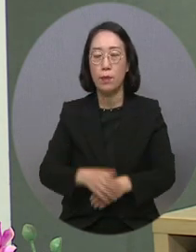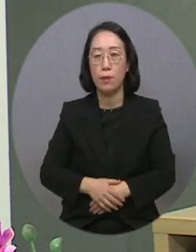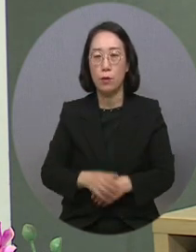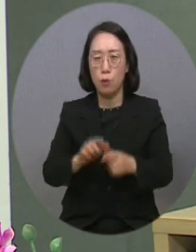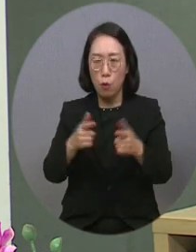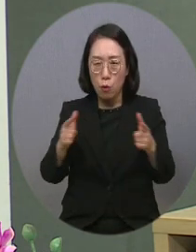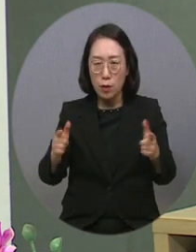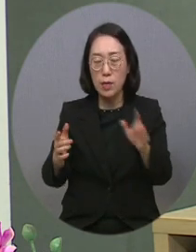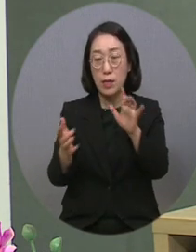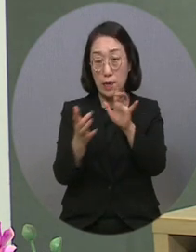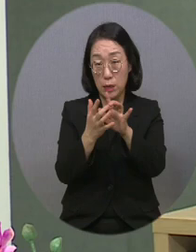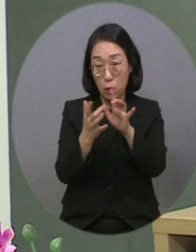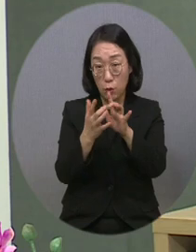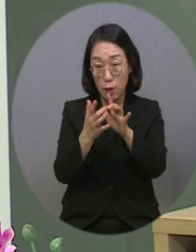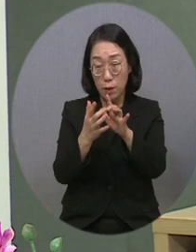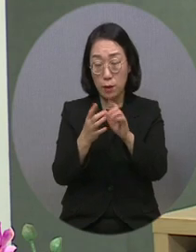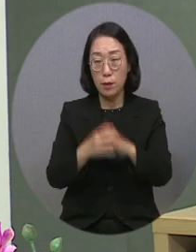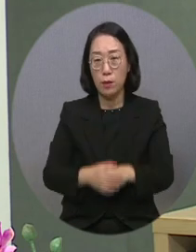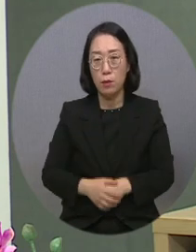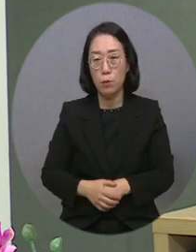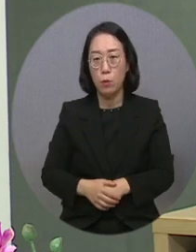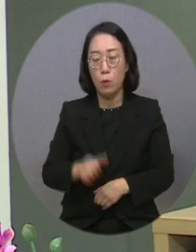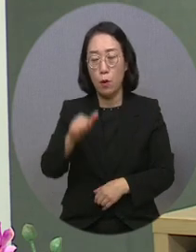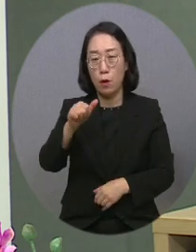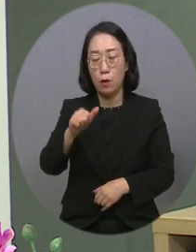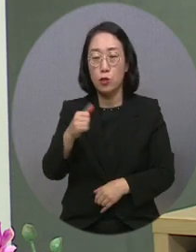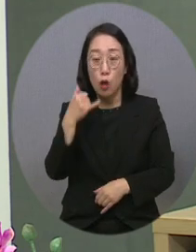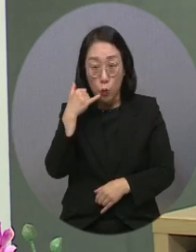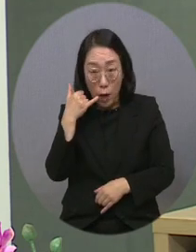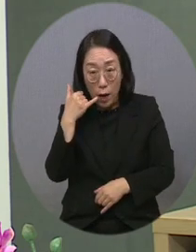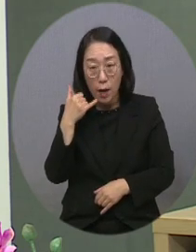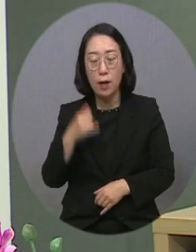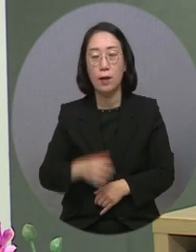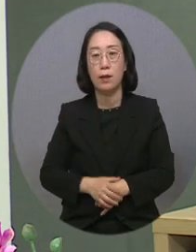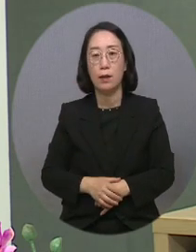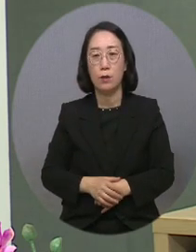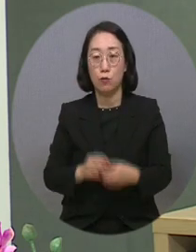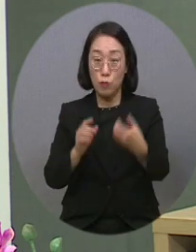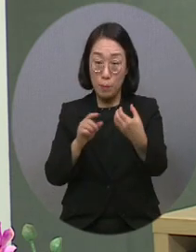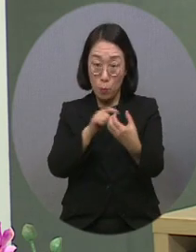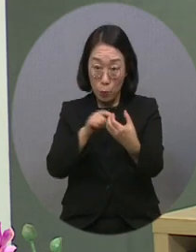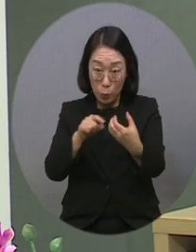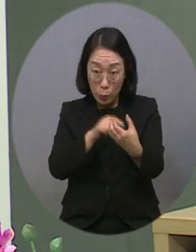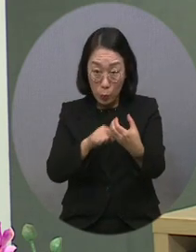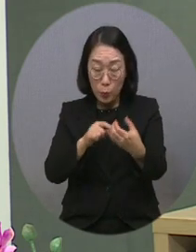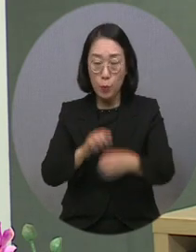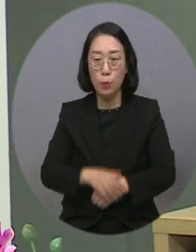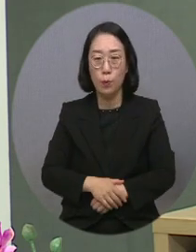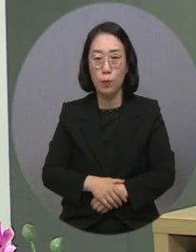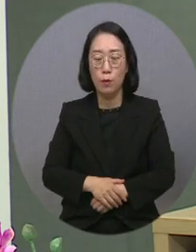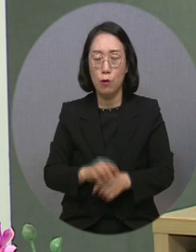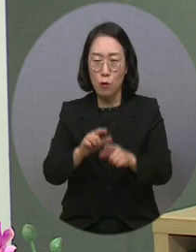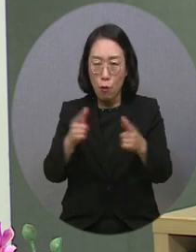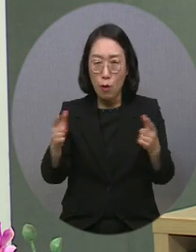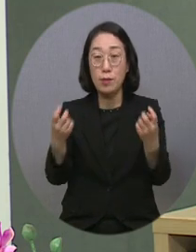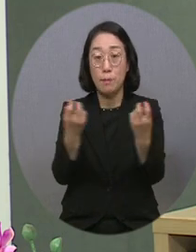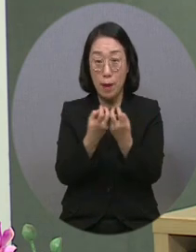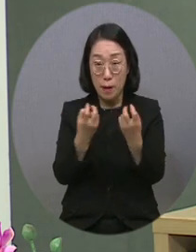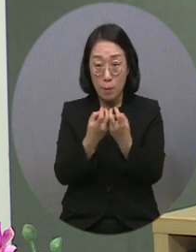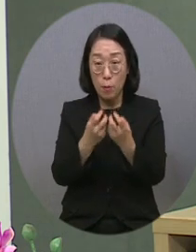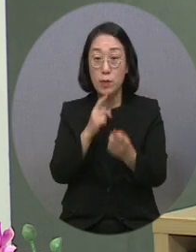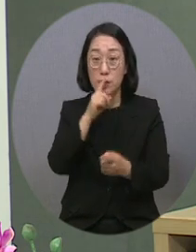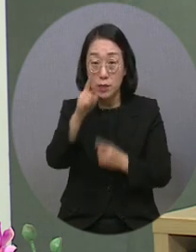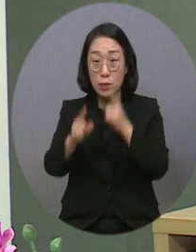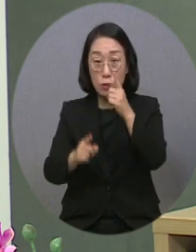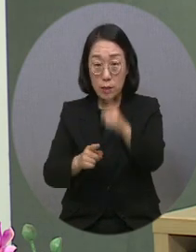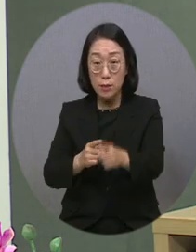가지 인터넷을 통해서라든가 예. ARS를 통해서라든가 예. 여러 가지 그 매체를 통해서 신청을